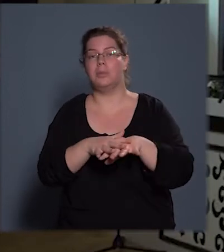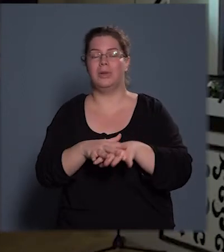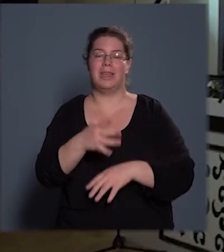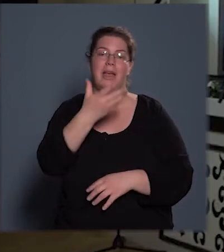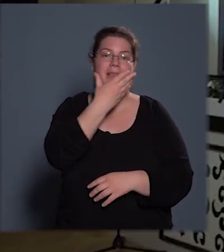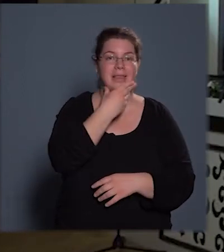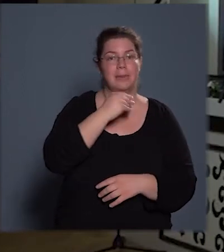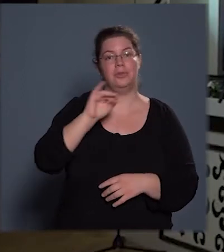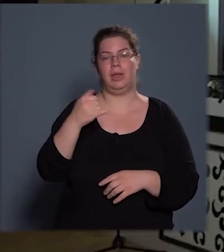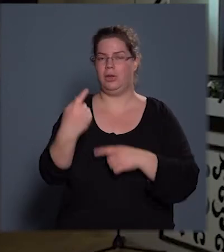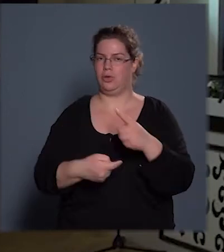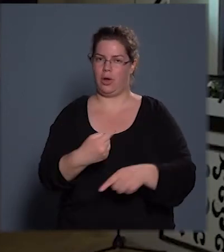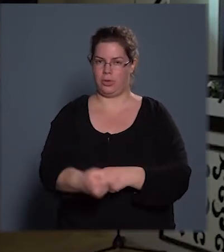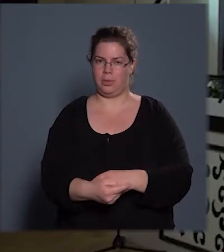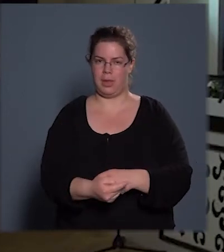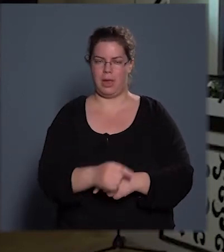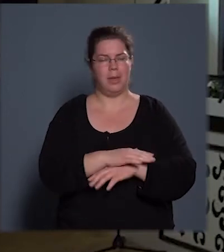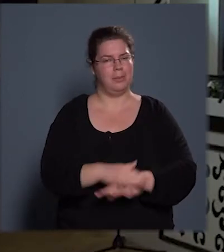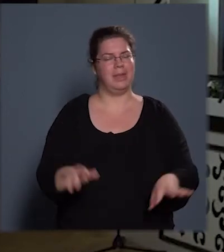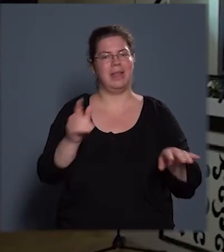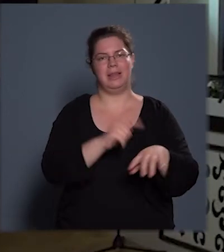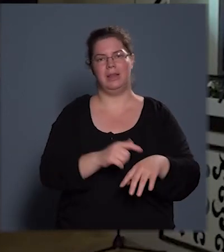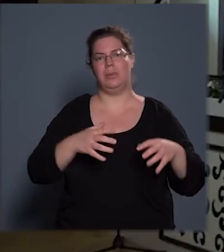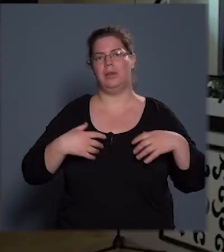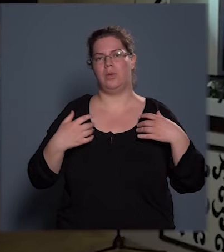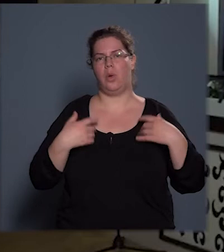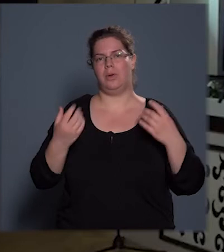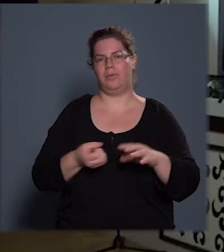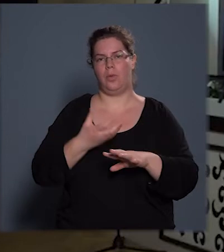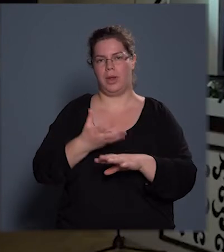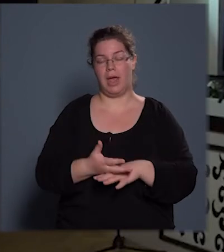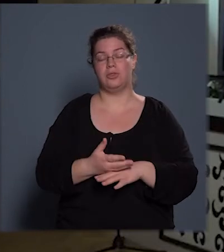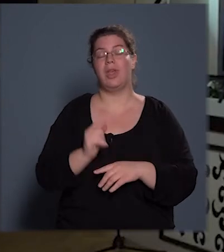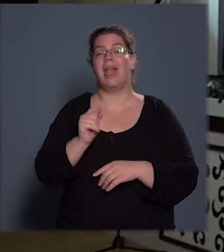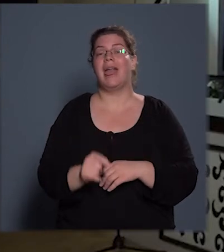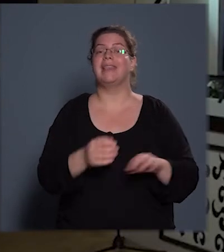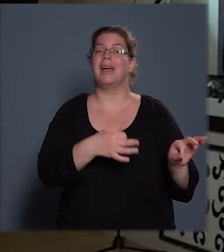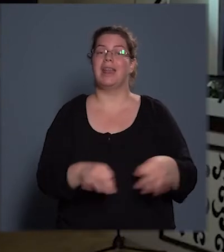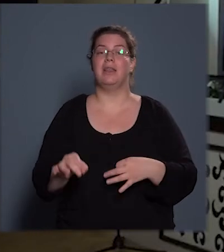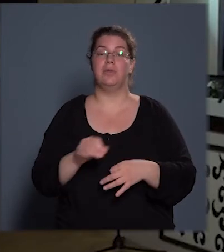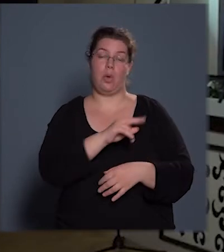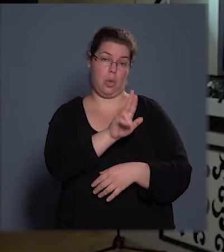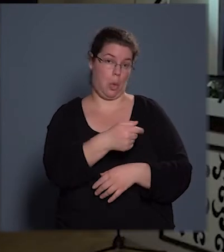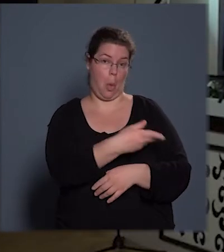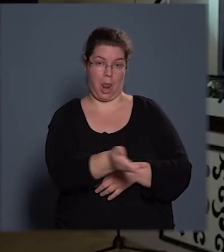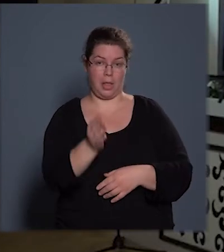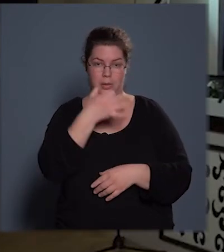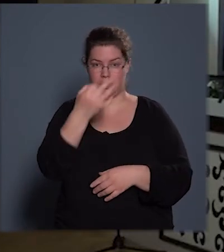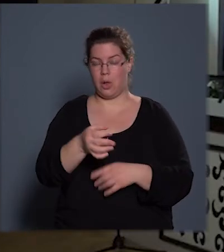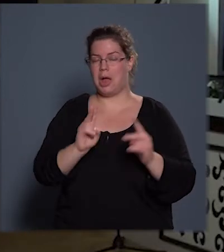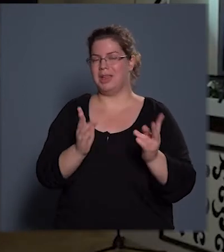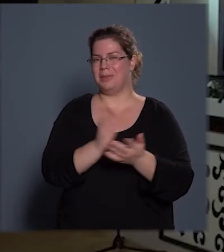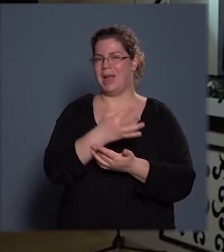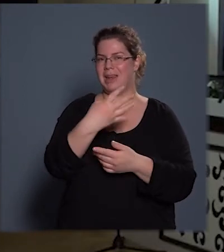és hagyomány. Minden időben az öröm forrása. Ez a rendezvény rólatok szól, akik már